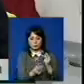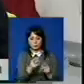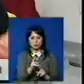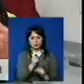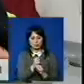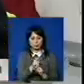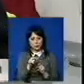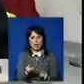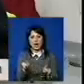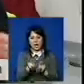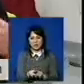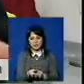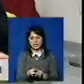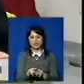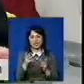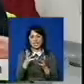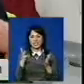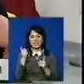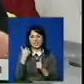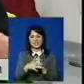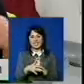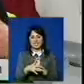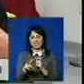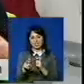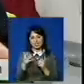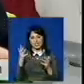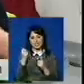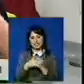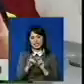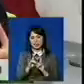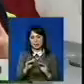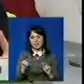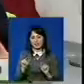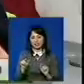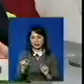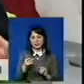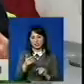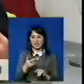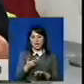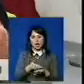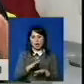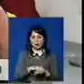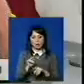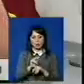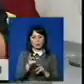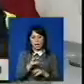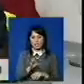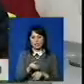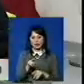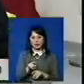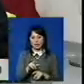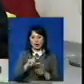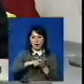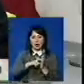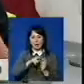მიმართოს. ასევე აქ დღის ცენტრში ბავშვებს თქვა ისეთი დორთული მკურნალობა არ დასჭირდებათ, მაგრამ იმ